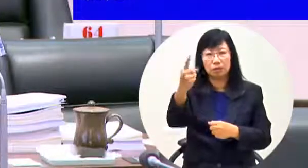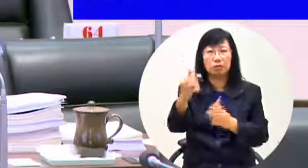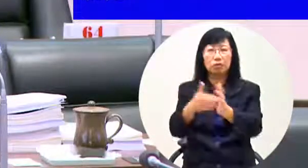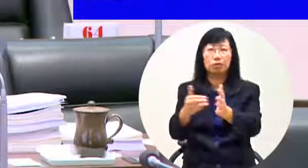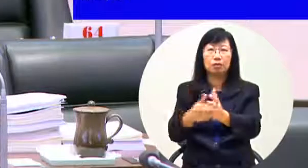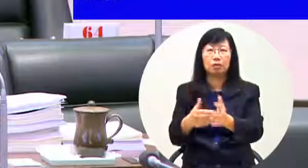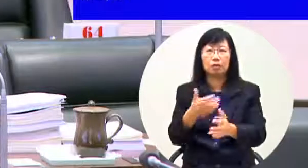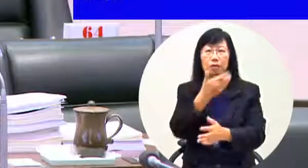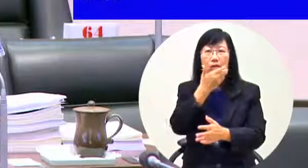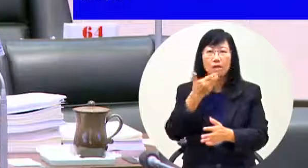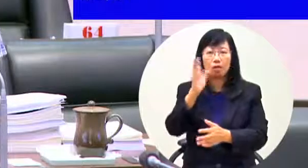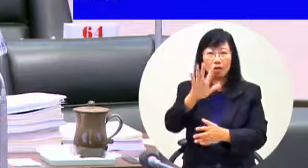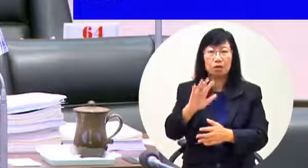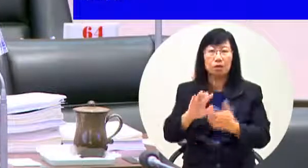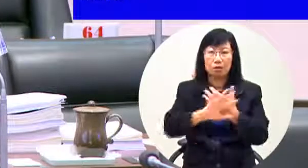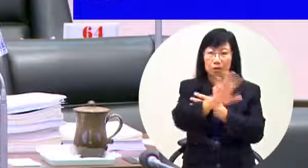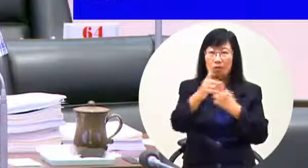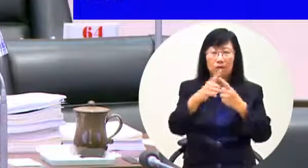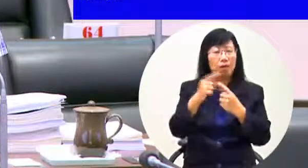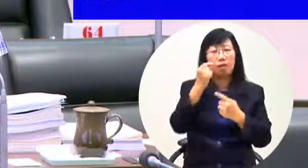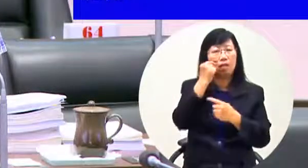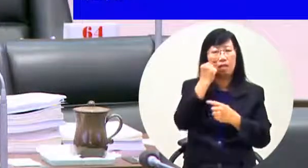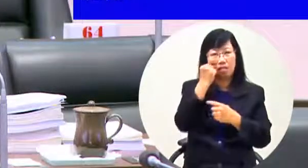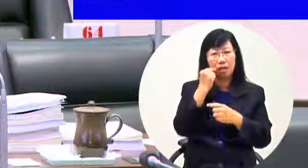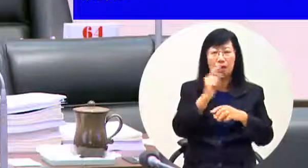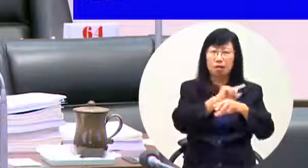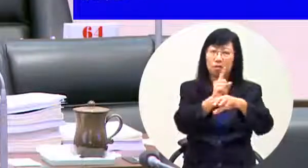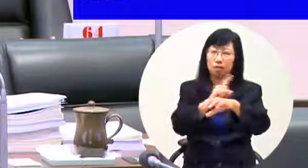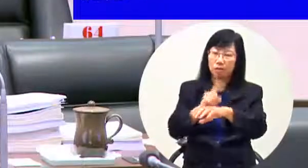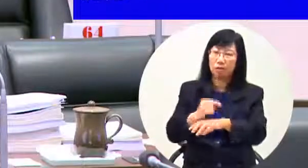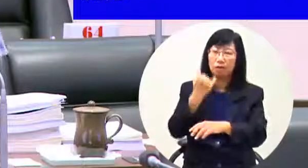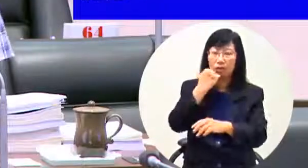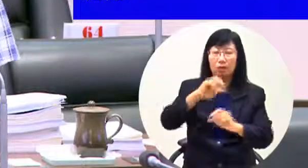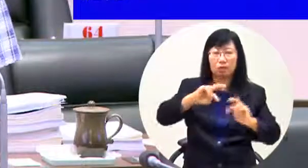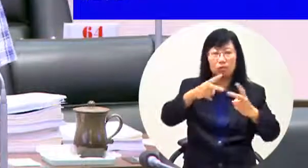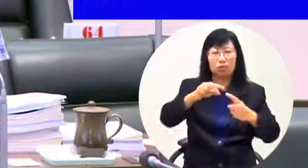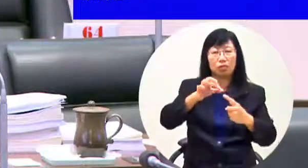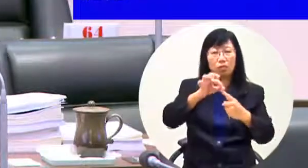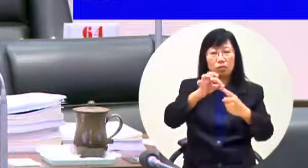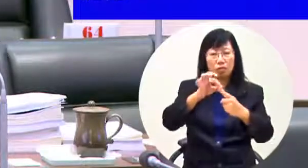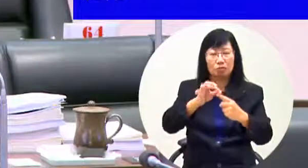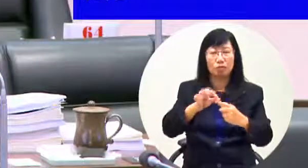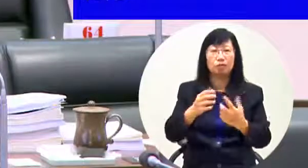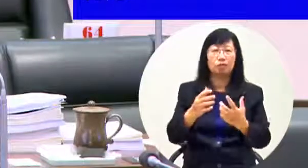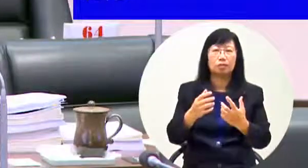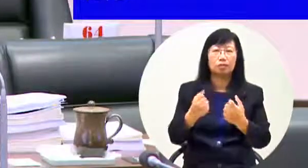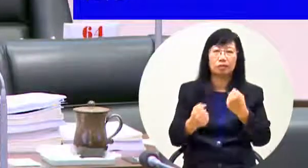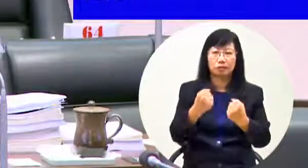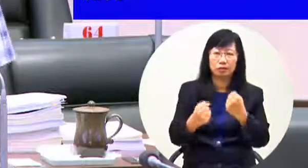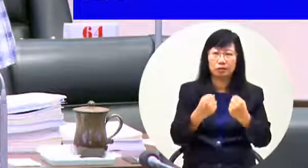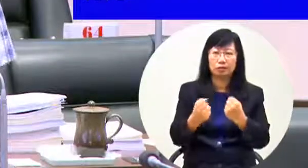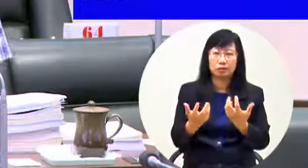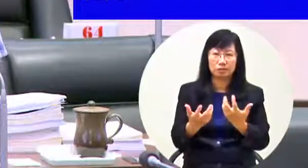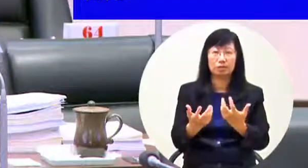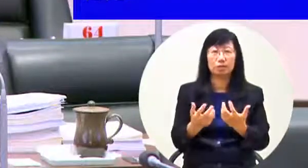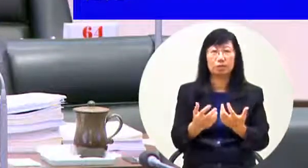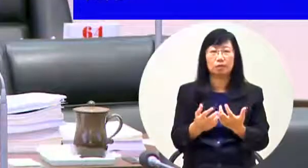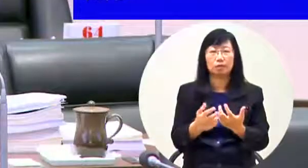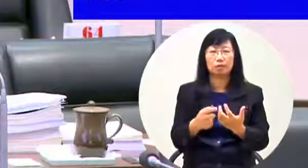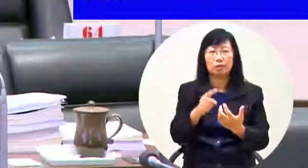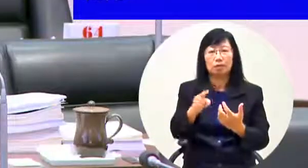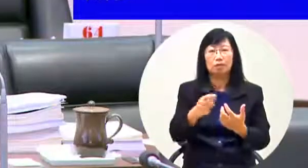乘，其他的公共这运大众运输，甚至自己的轿车都不管怎样都不方便。所以我感觉